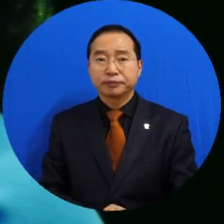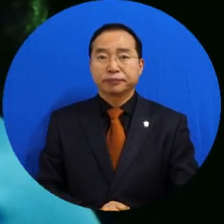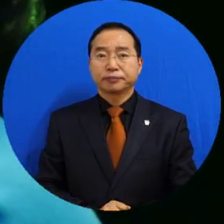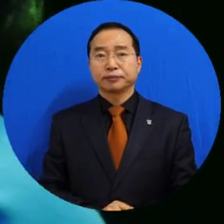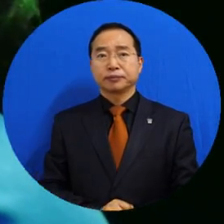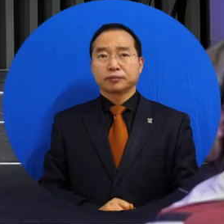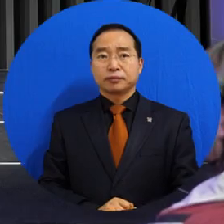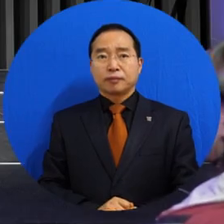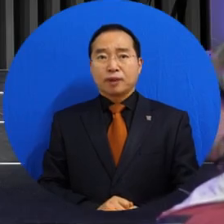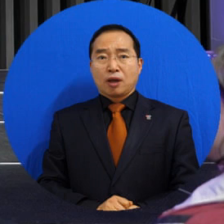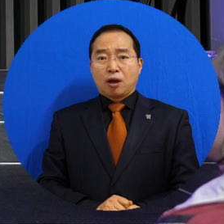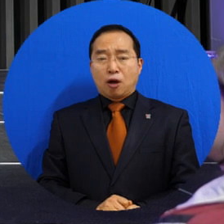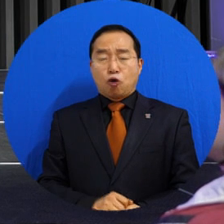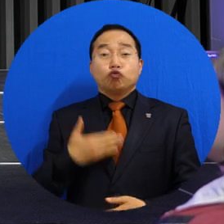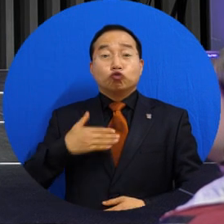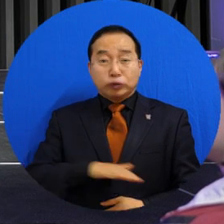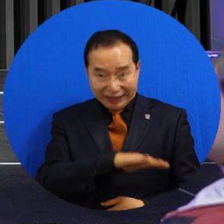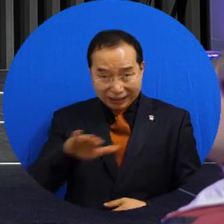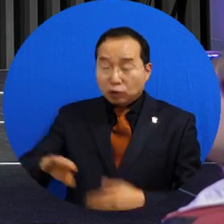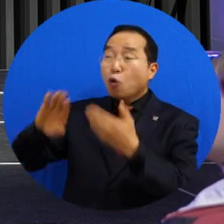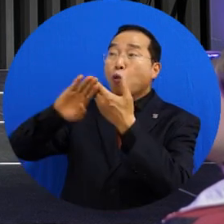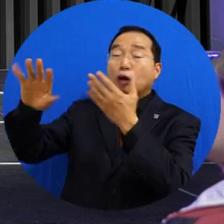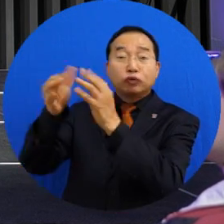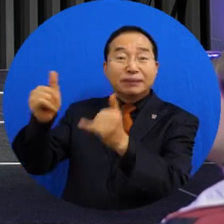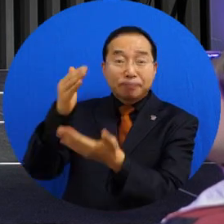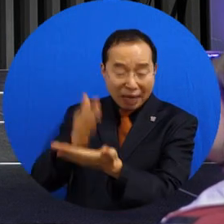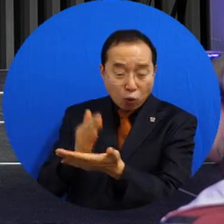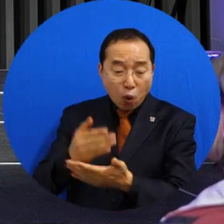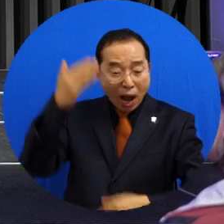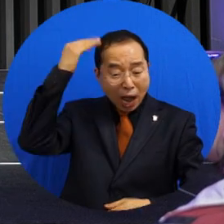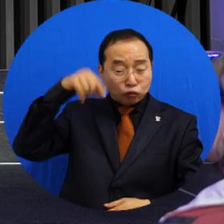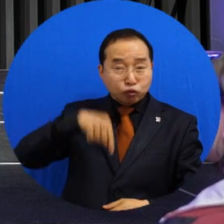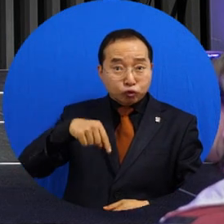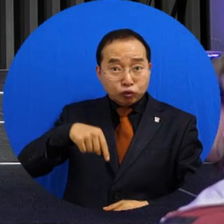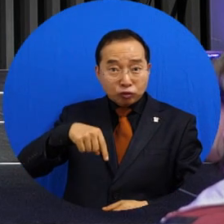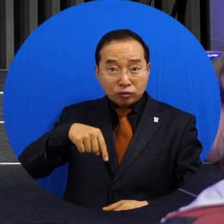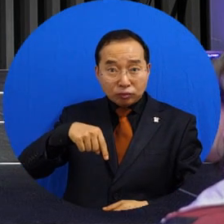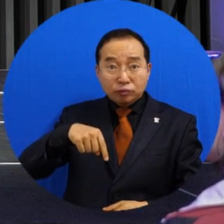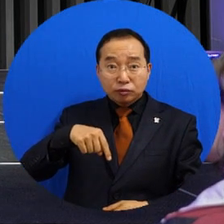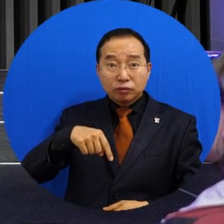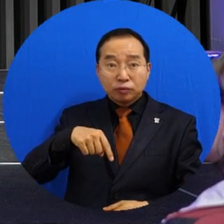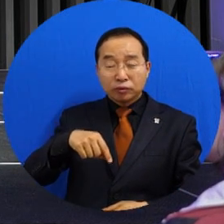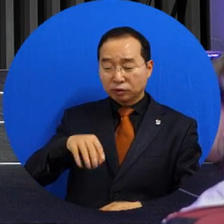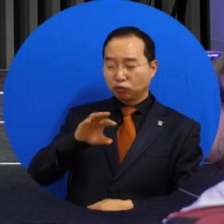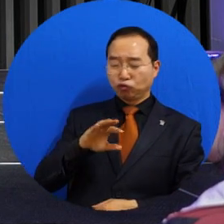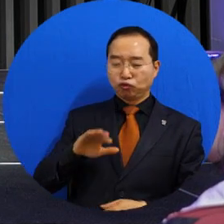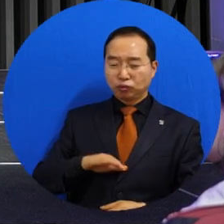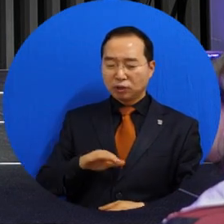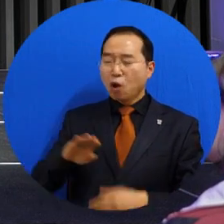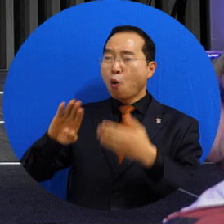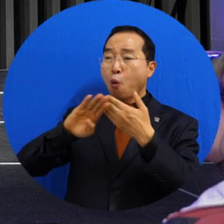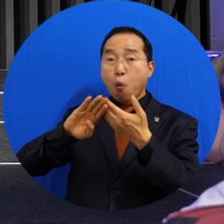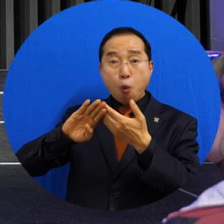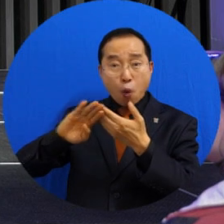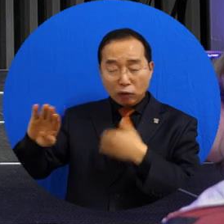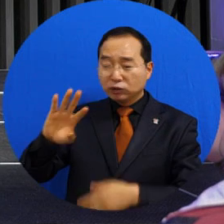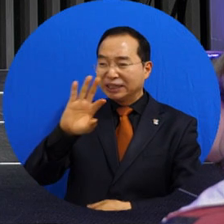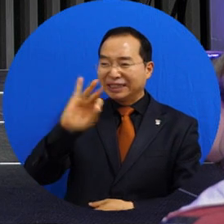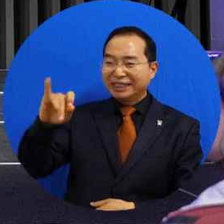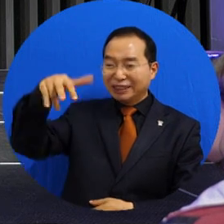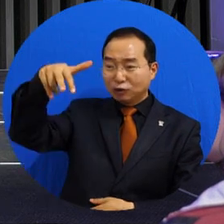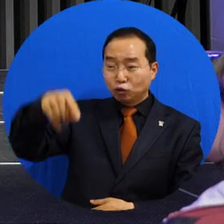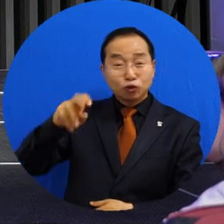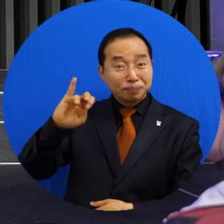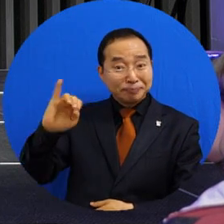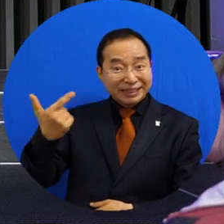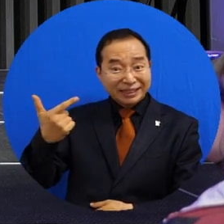지칭하는 거죠. 그 어떤 단어를 사용하시는지 아세요? 바로 옆에 있는 선주민이라는 단어를 사용했어요. 우리를 선주민이라고 일컫는